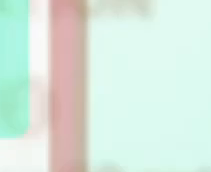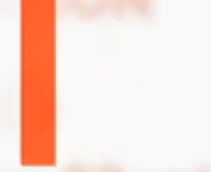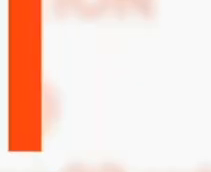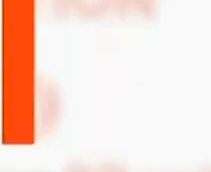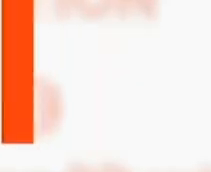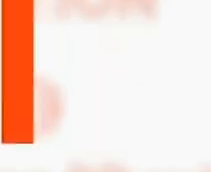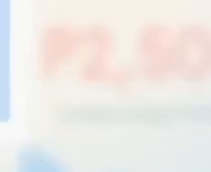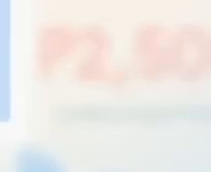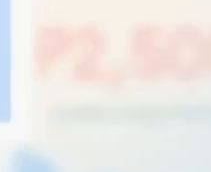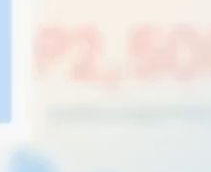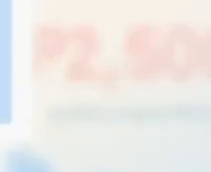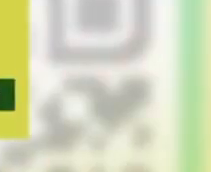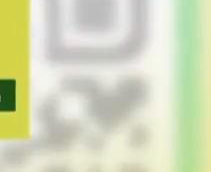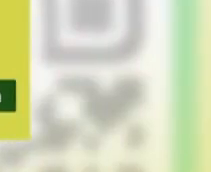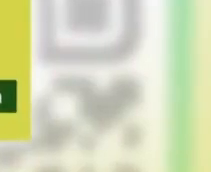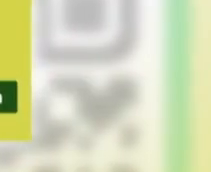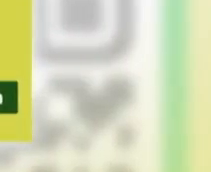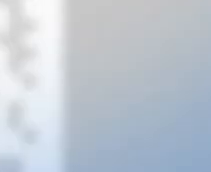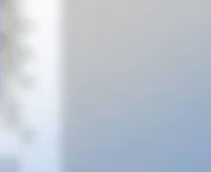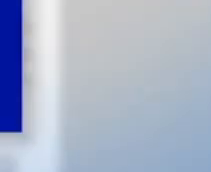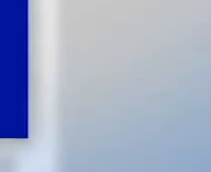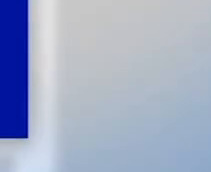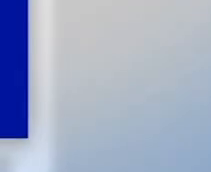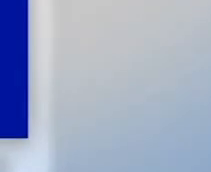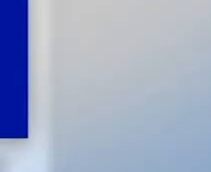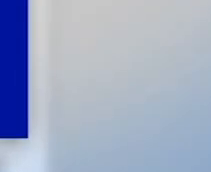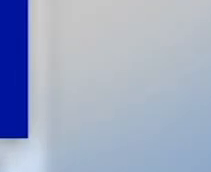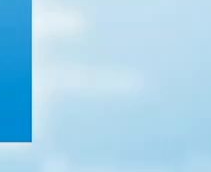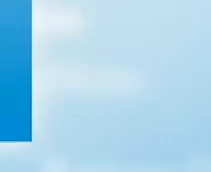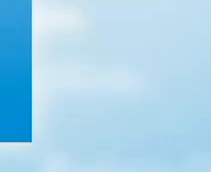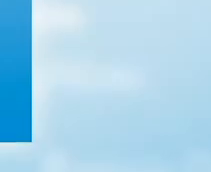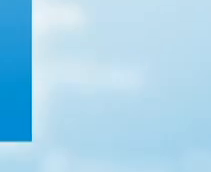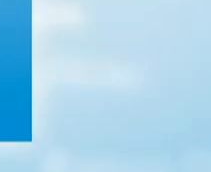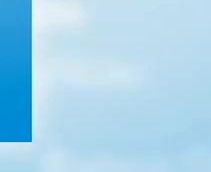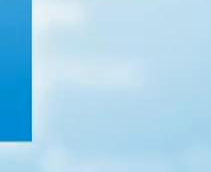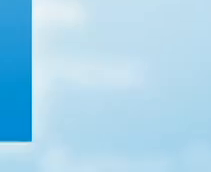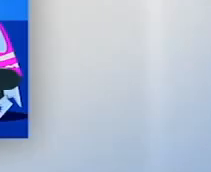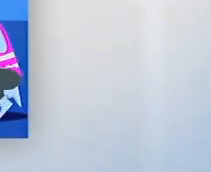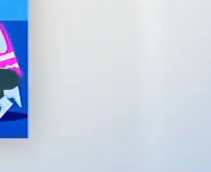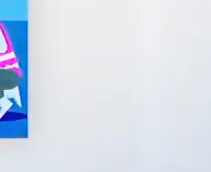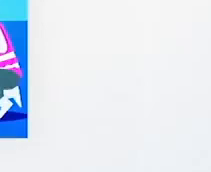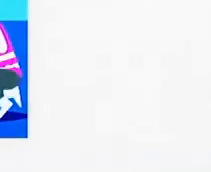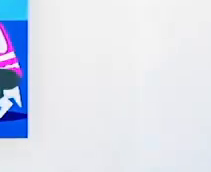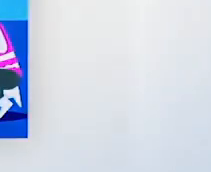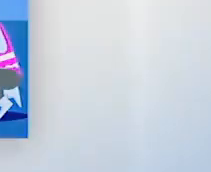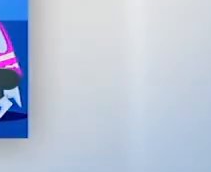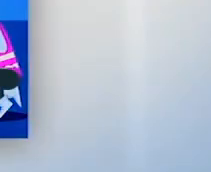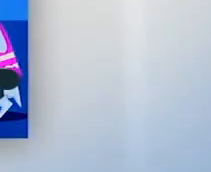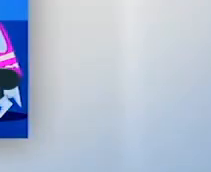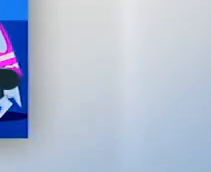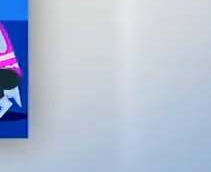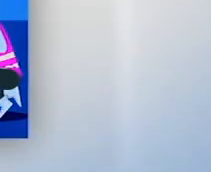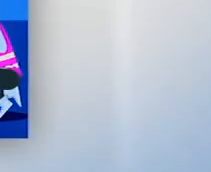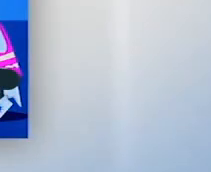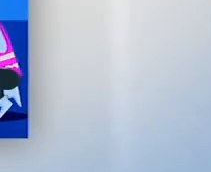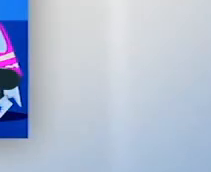Paymaya, Shopee, Zalora, Megamart, Globe Rewards, Metrobank Credit Card at Lazada.